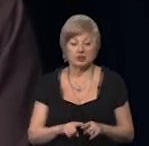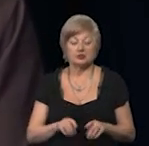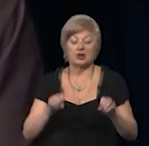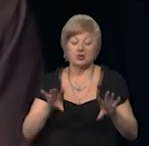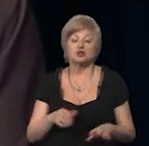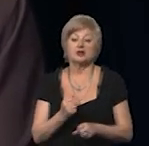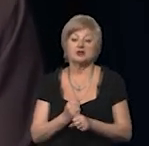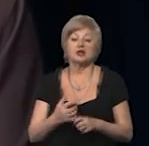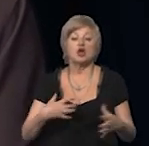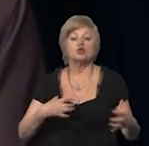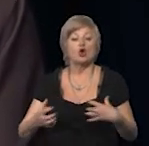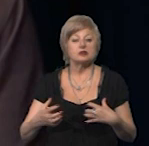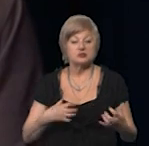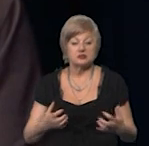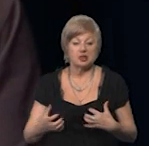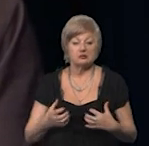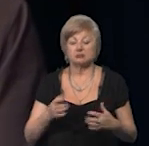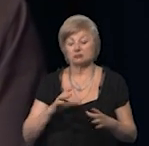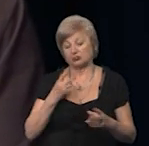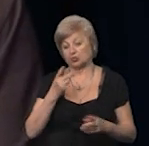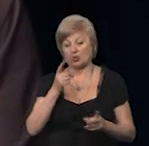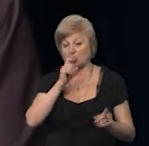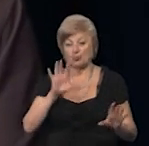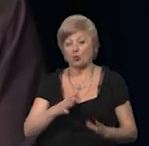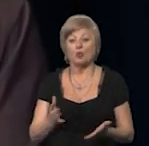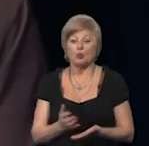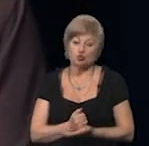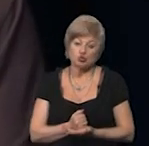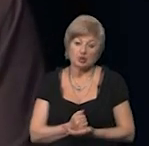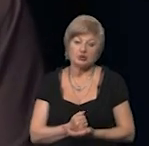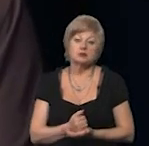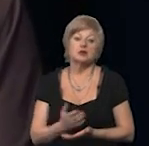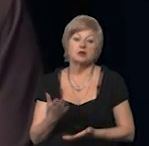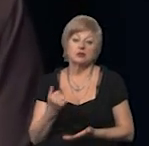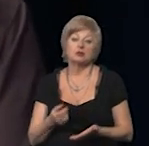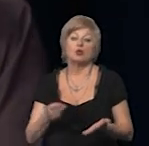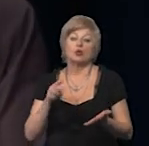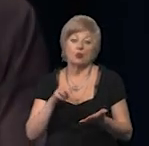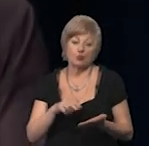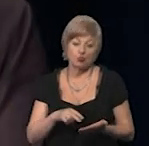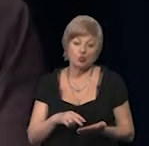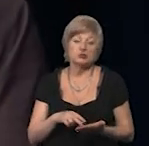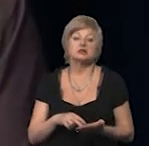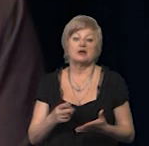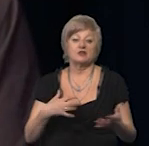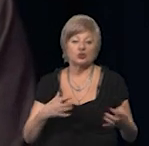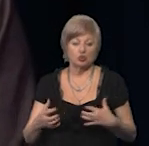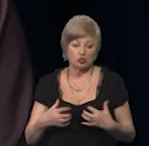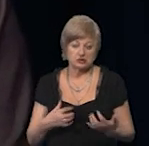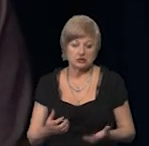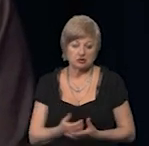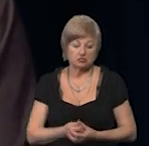концерт. Ну, кажу, ну раз так непогано виходить, давайте зробимо концерт. Тобто поставили ще одну мету, зробили концерт і